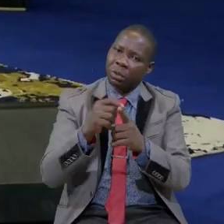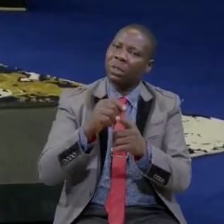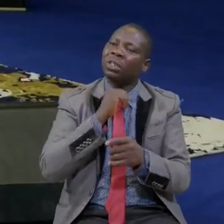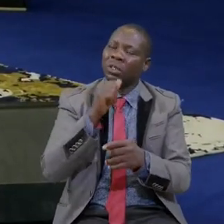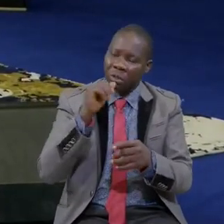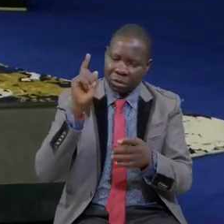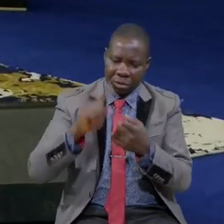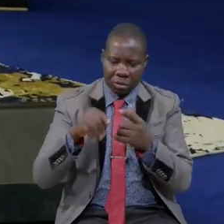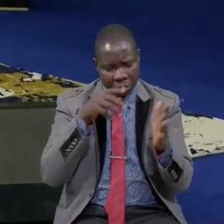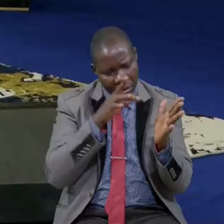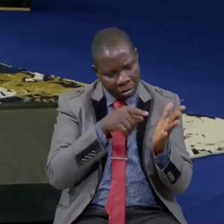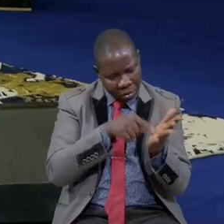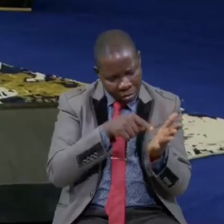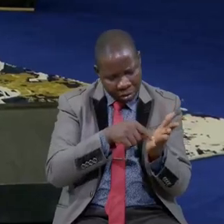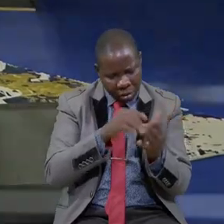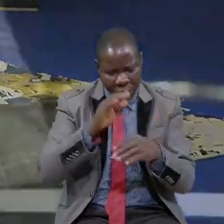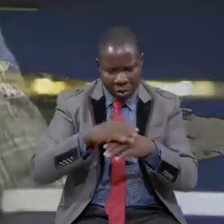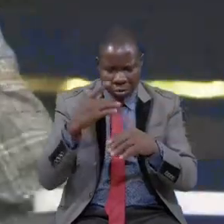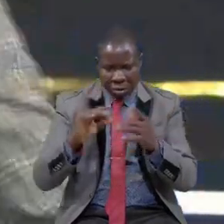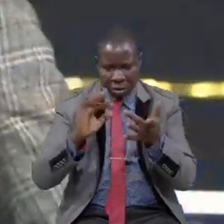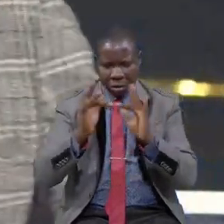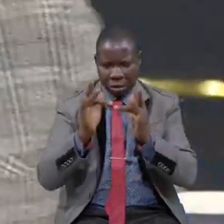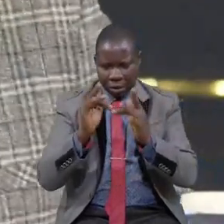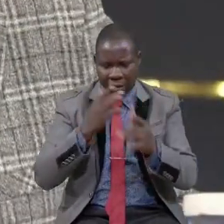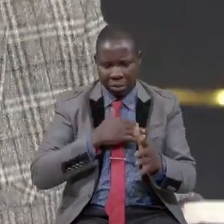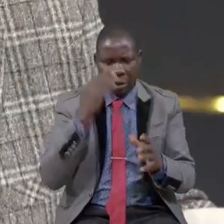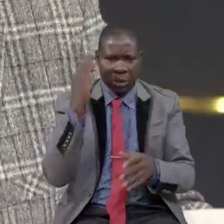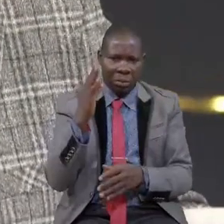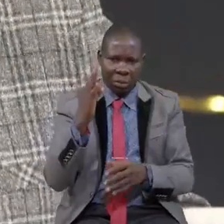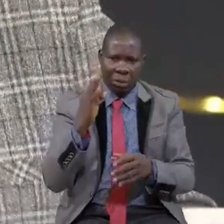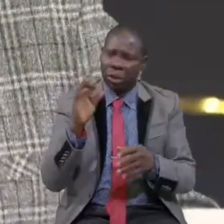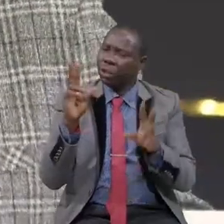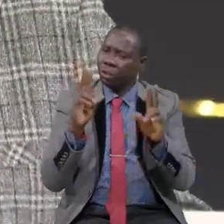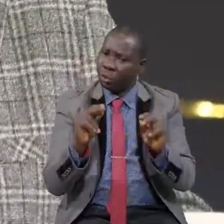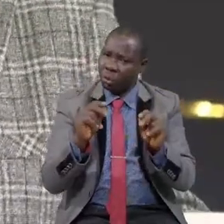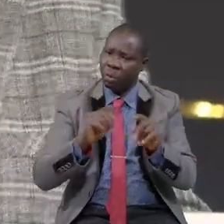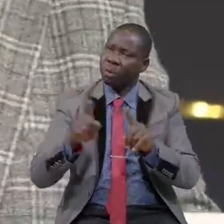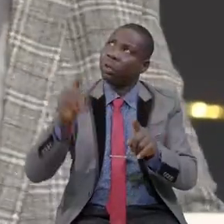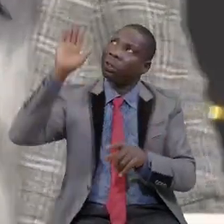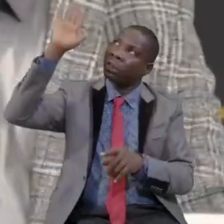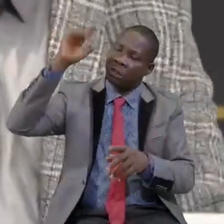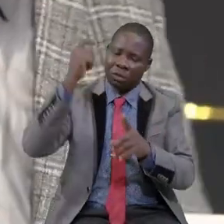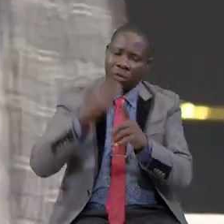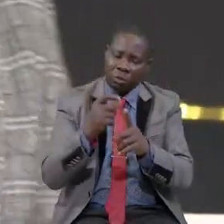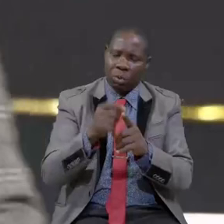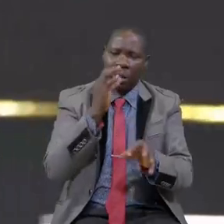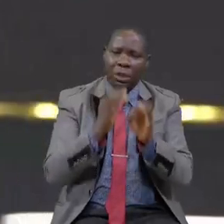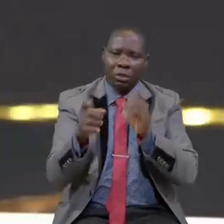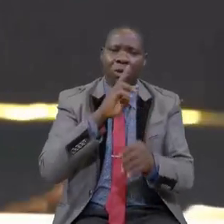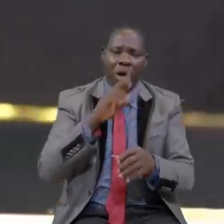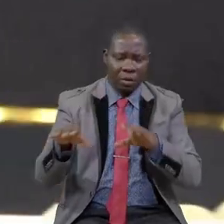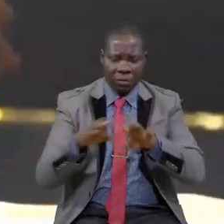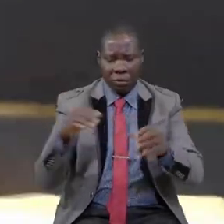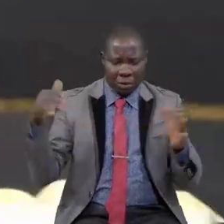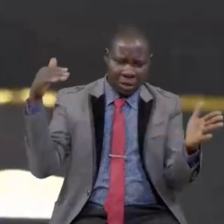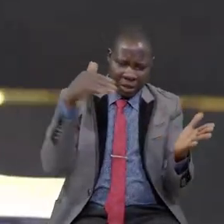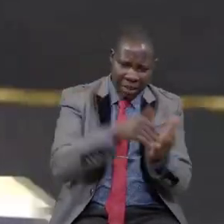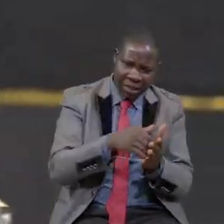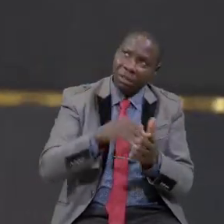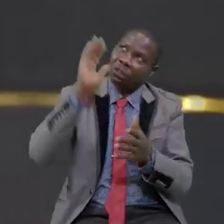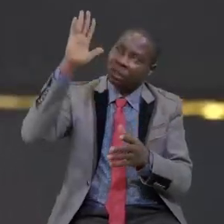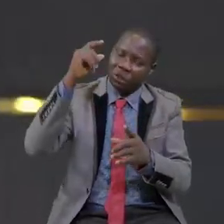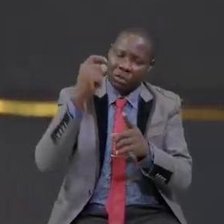médias sociaux, sur ma prédication. Non, c'est sa parole. Et si tu as contredit sa parole, si tu as